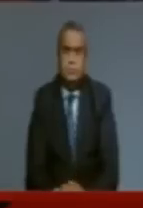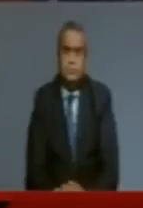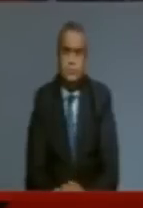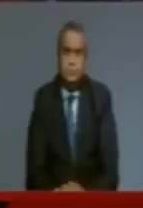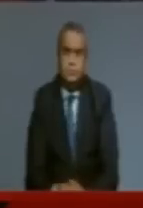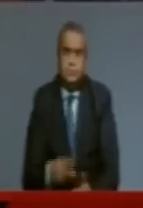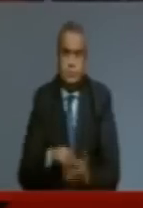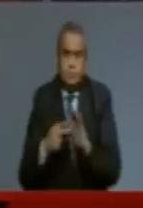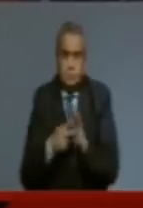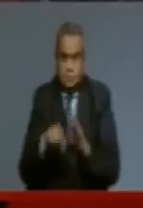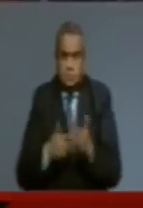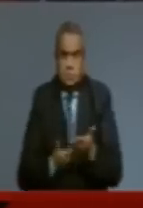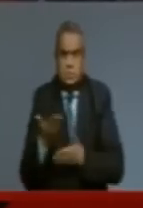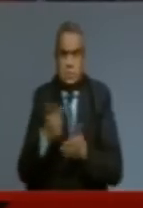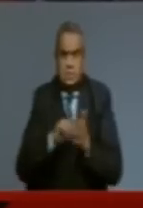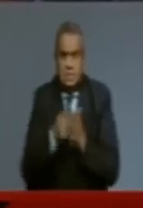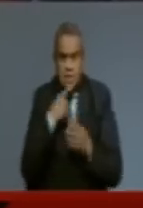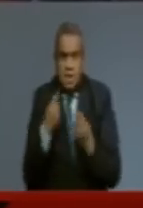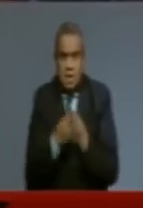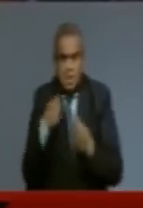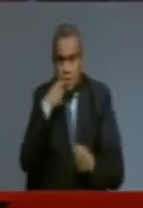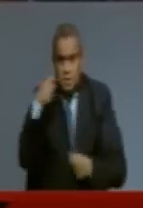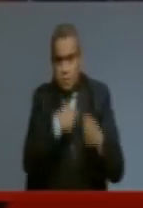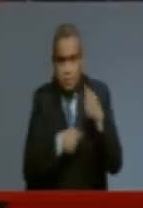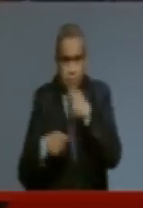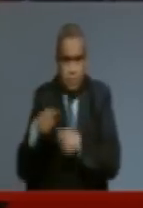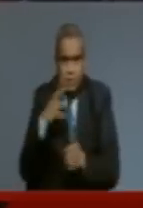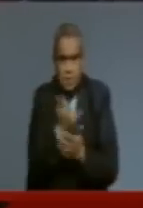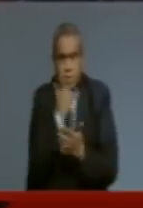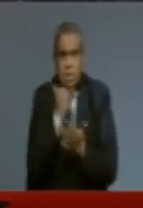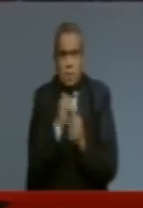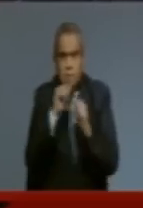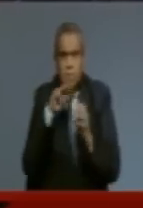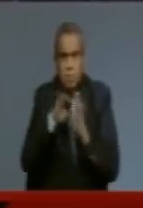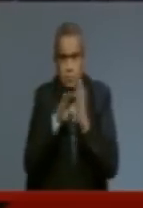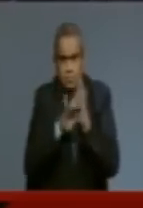نحدث نظام تسوية المدفوعات متوفرة لدينا،